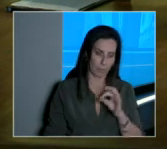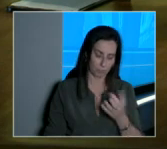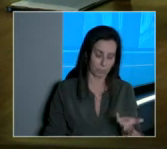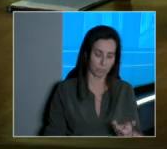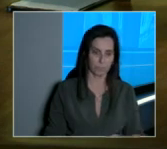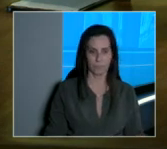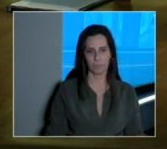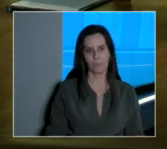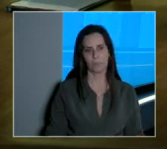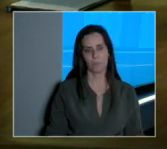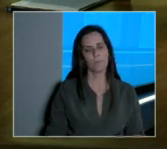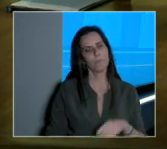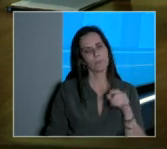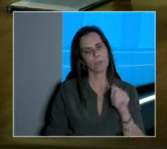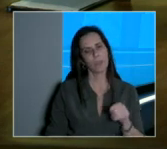אובייקטיבית, אבל...